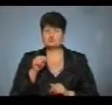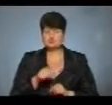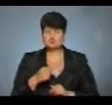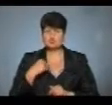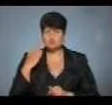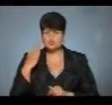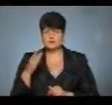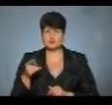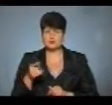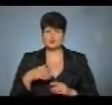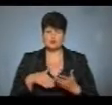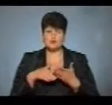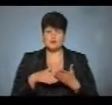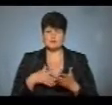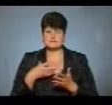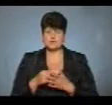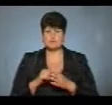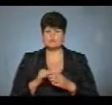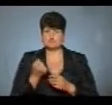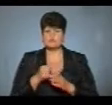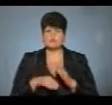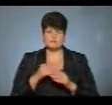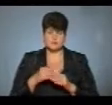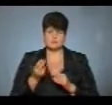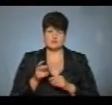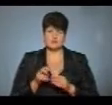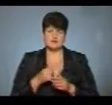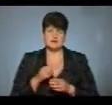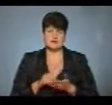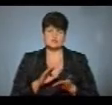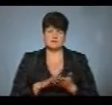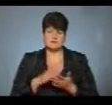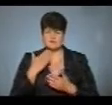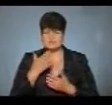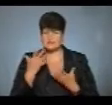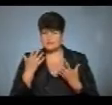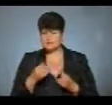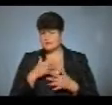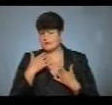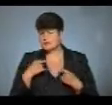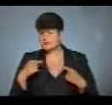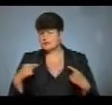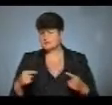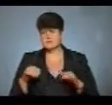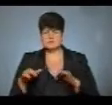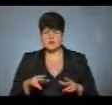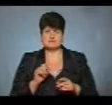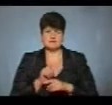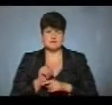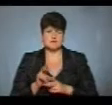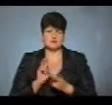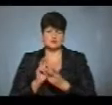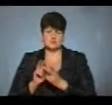що допомагаю своєму другу на виборах. Вийшло реєструватися останній день, бо купа справ. Кожного дня якісь у нас завдання, зустрічі з виборцями,